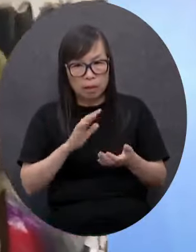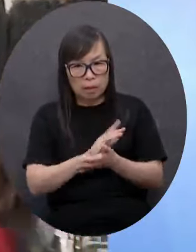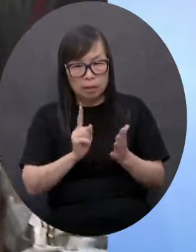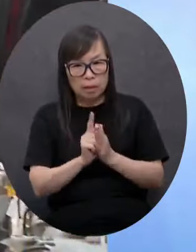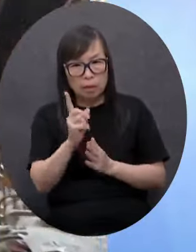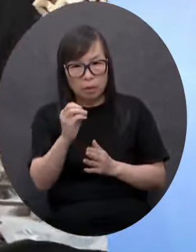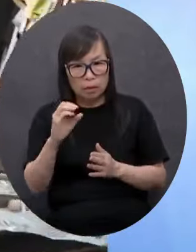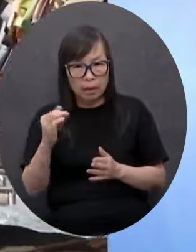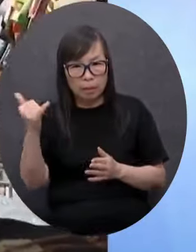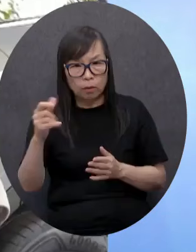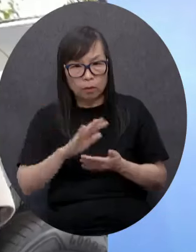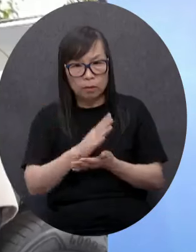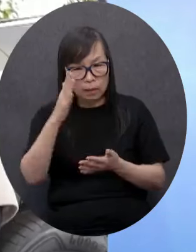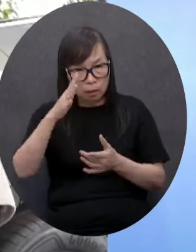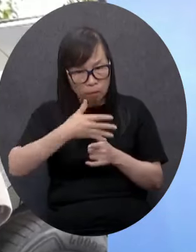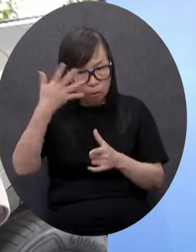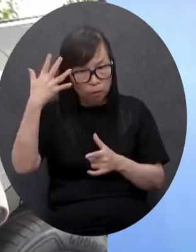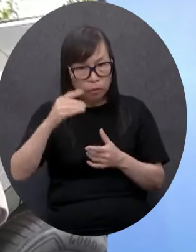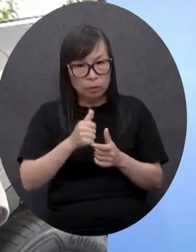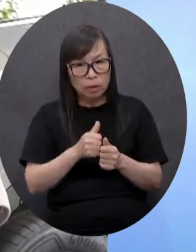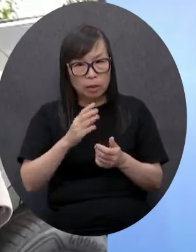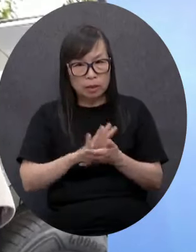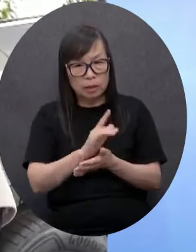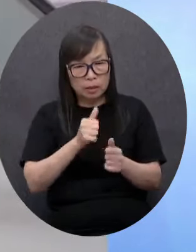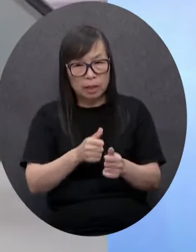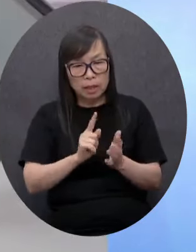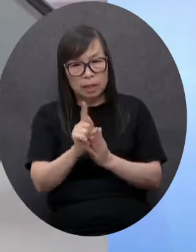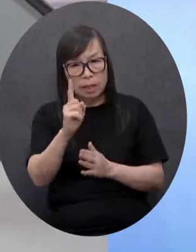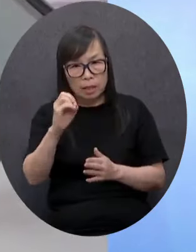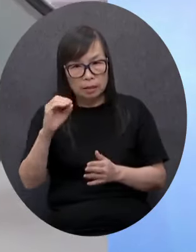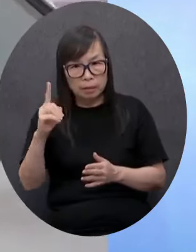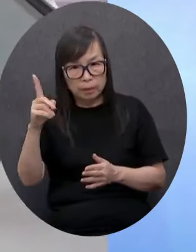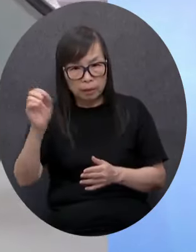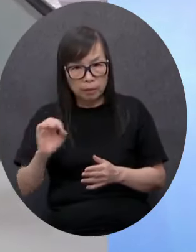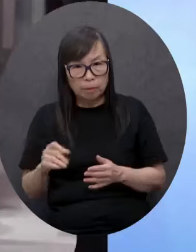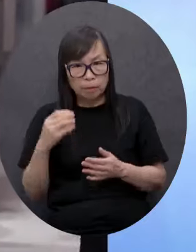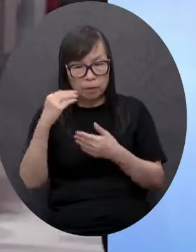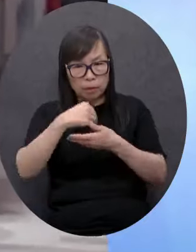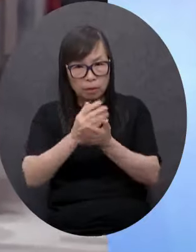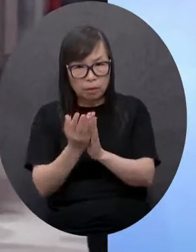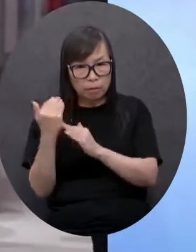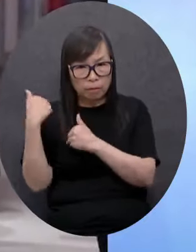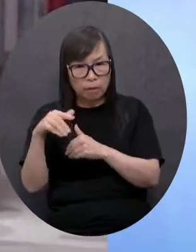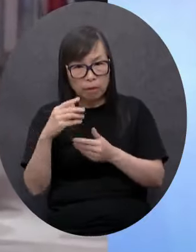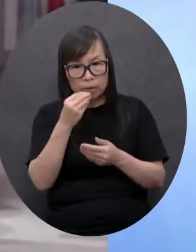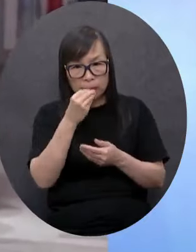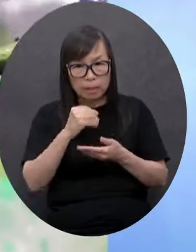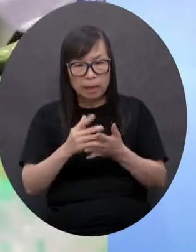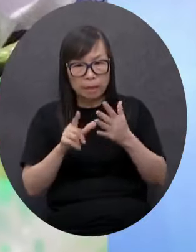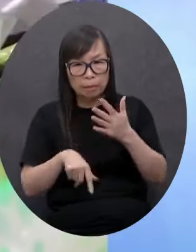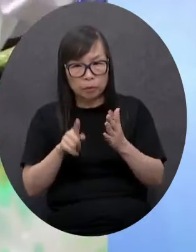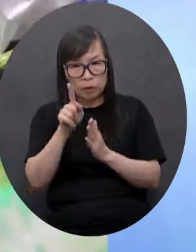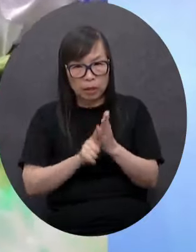0.6%， 今年頭5個月的指數按年升 0.1%。各类货品当中，食品价格在5月按年